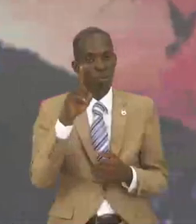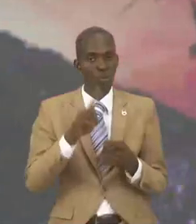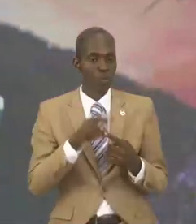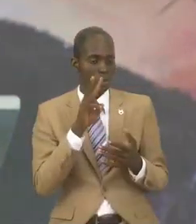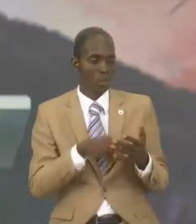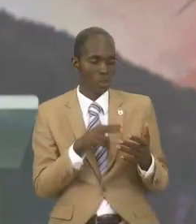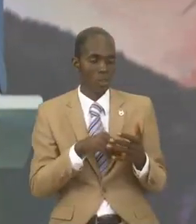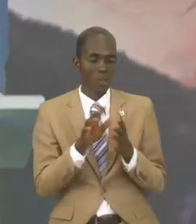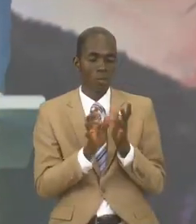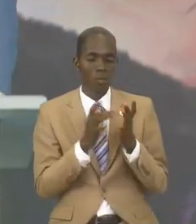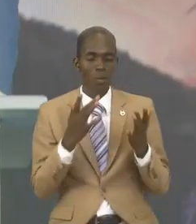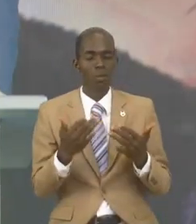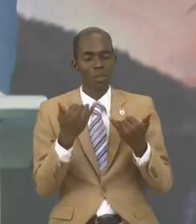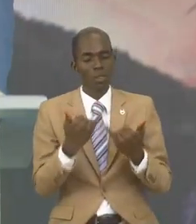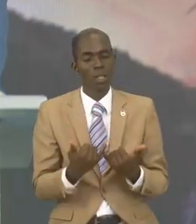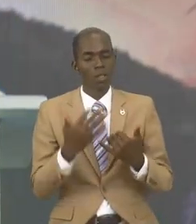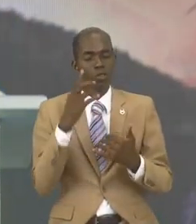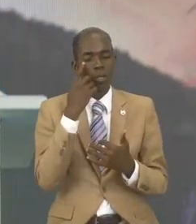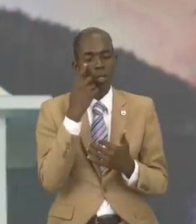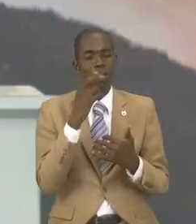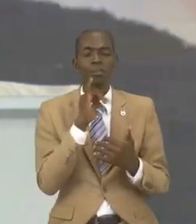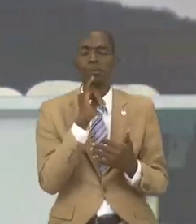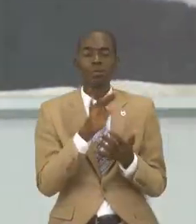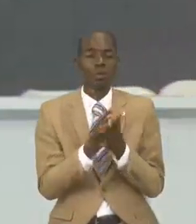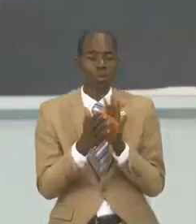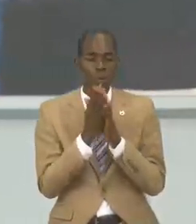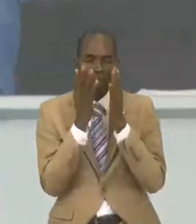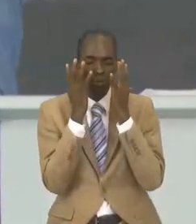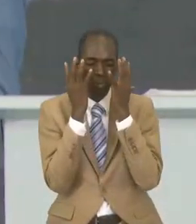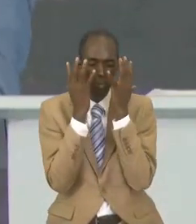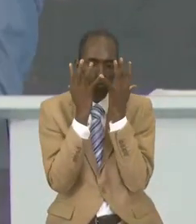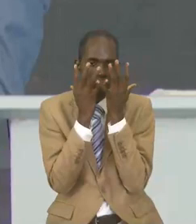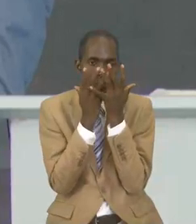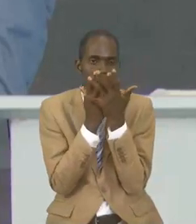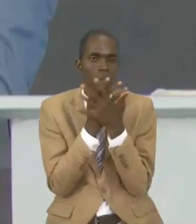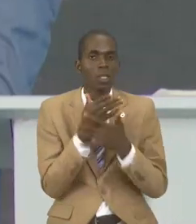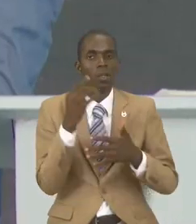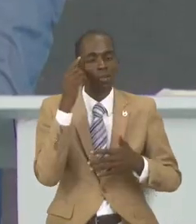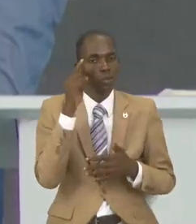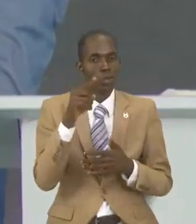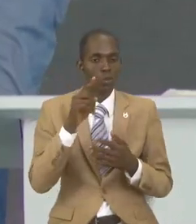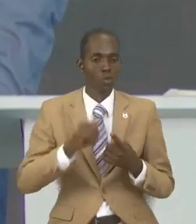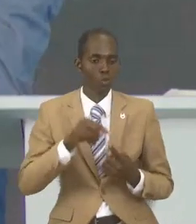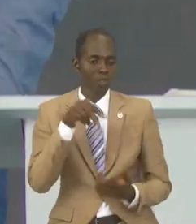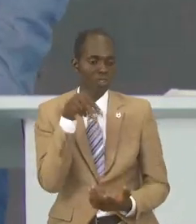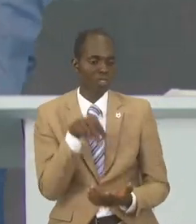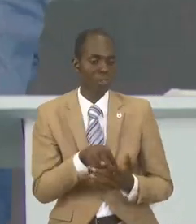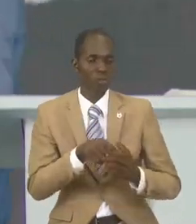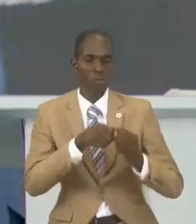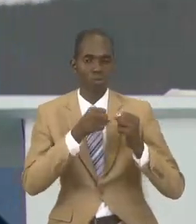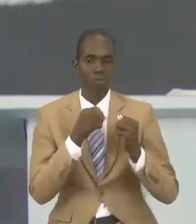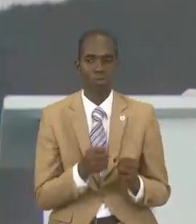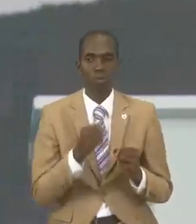Bible, tes yeux sont flous. Pour vivre et défendre